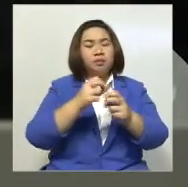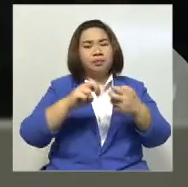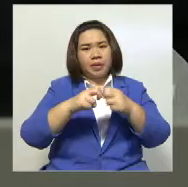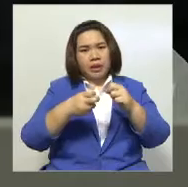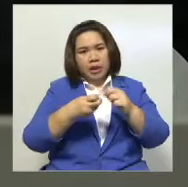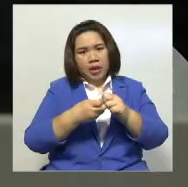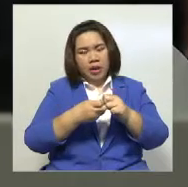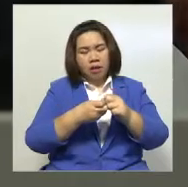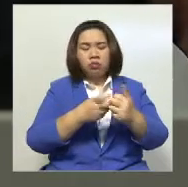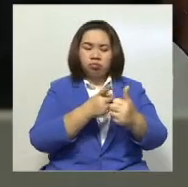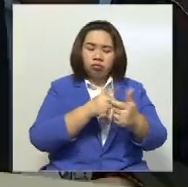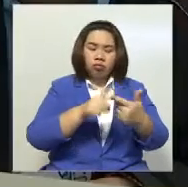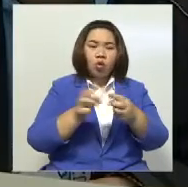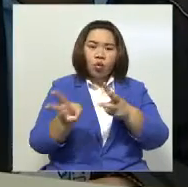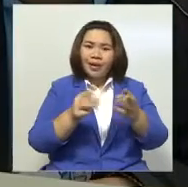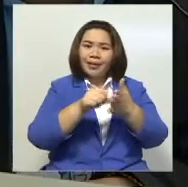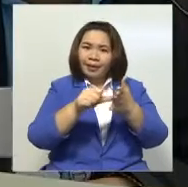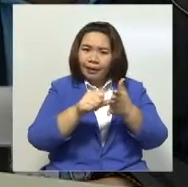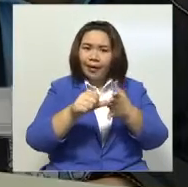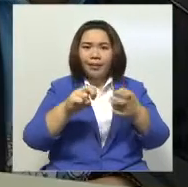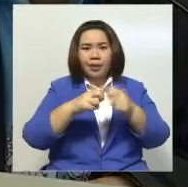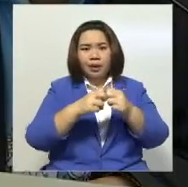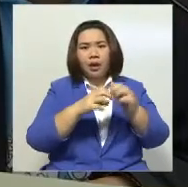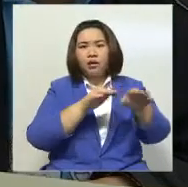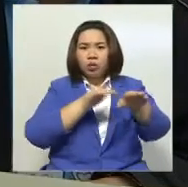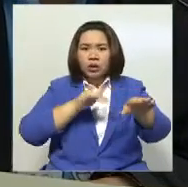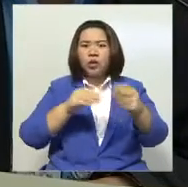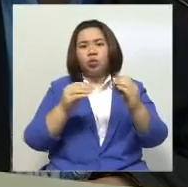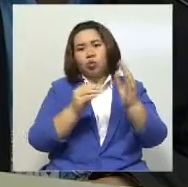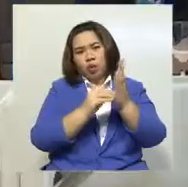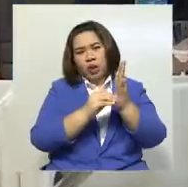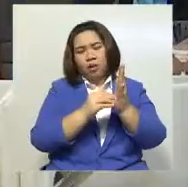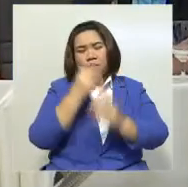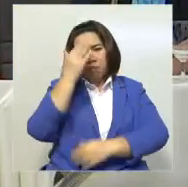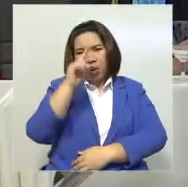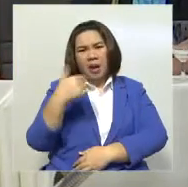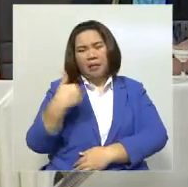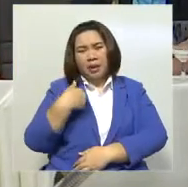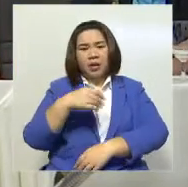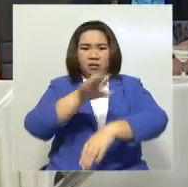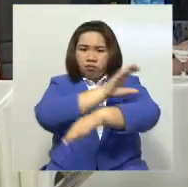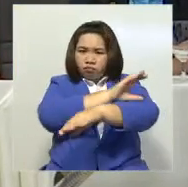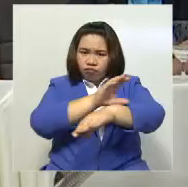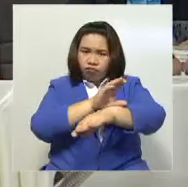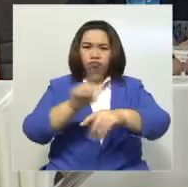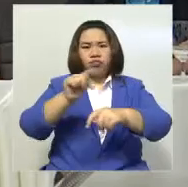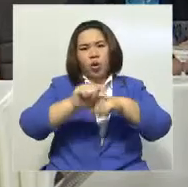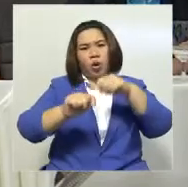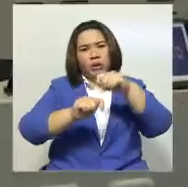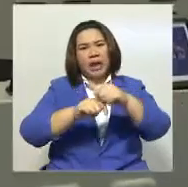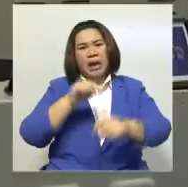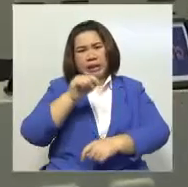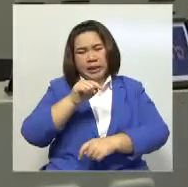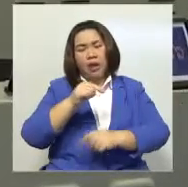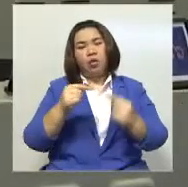าแนวทางการแก้ไขปัญหาการจราจรในพื้นที่กรุงเทพมหานครเนื่องจากว่าการก่อสร้างโครงการรถไฟฟ้าซึ่งถือเป็นวาระ